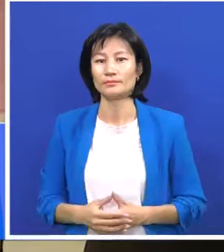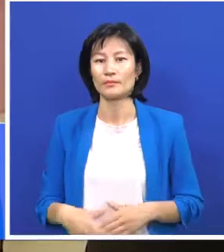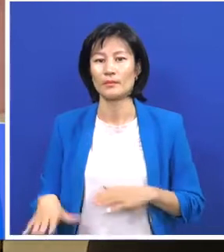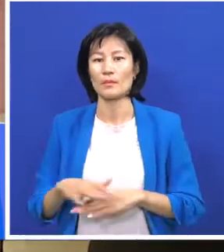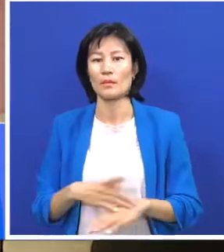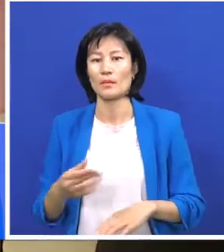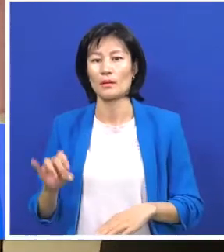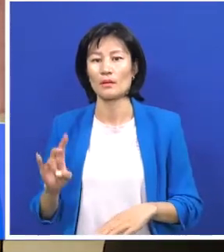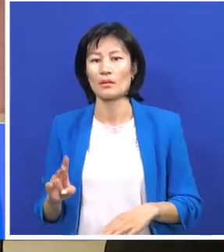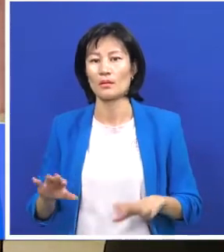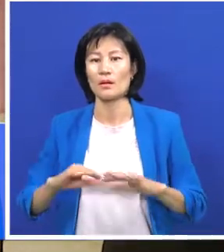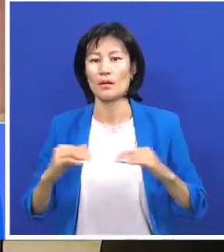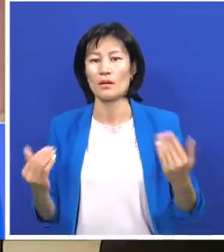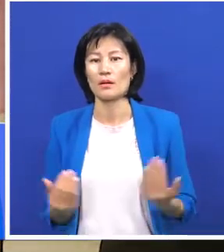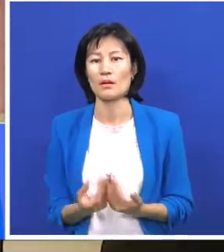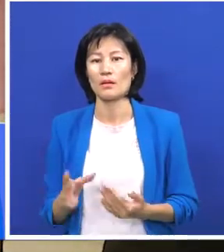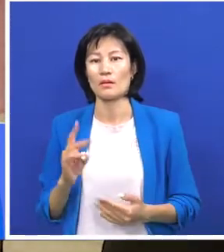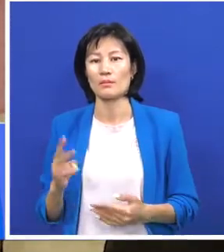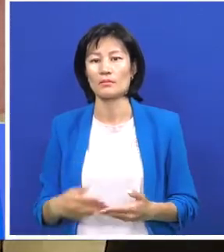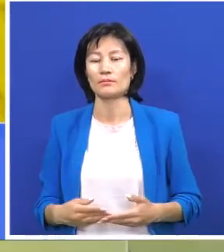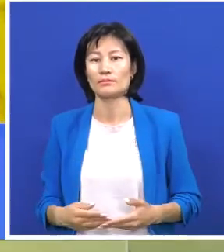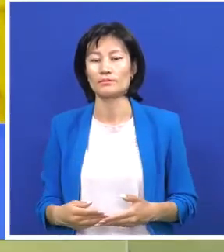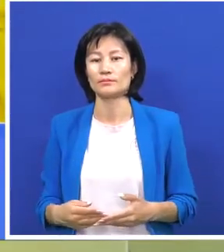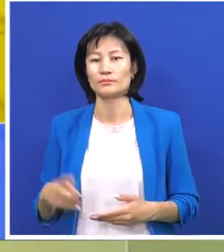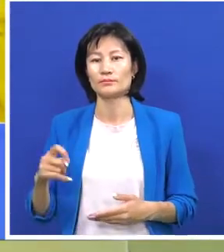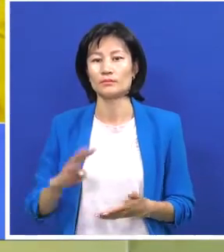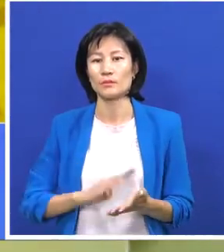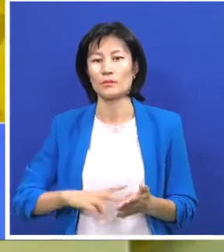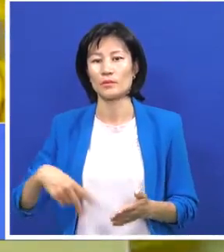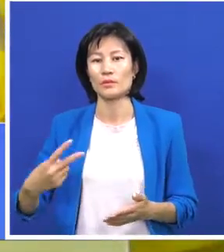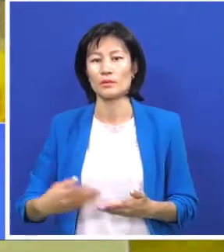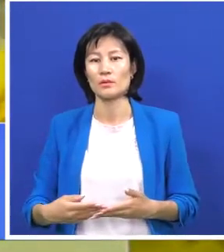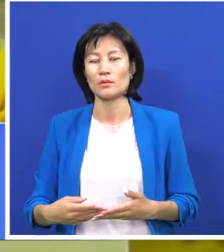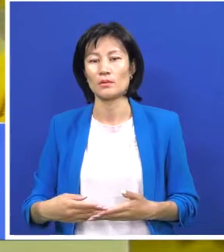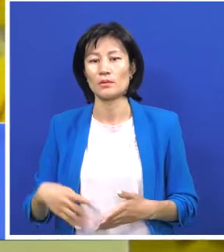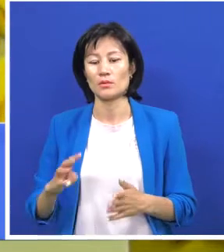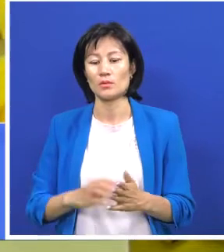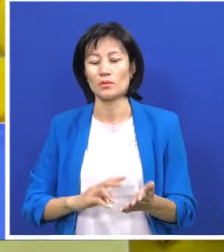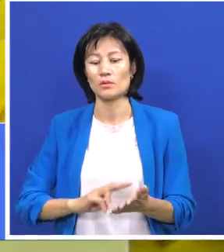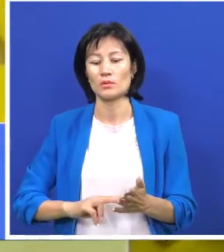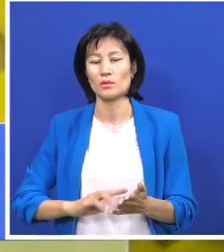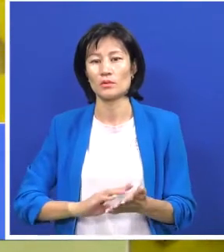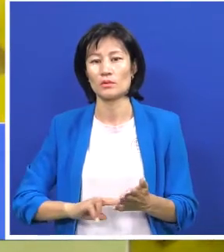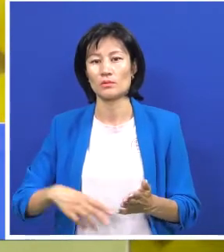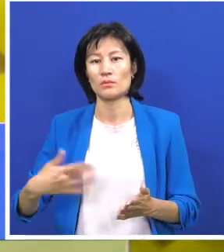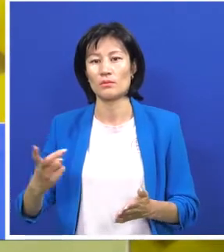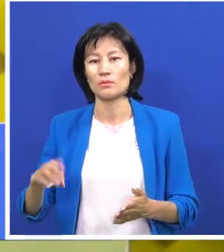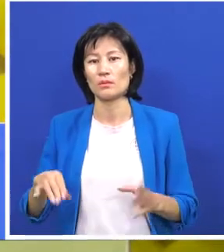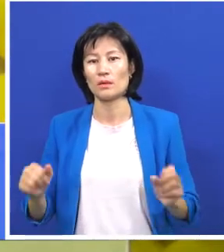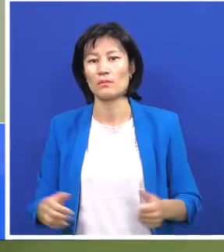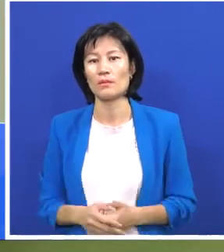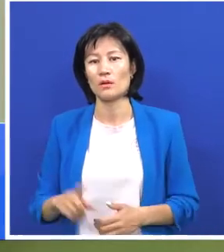Жалпы Абай ауданы бойынша карантин талаптарын сақтамаған нысандар саны 192. Оның ішінде 425-ші бабының бірінші тармағы